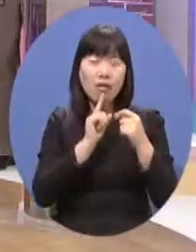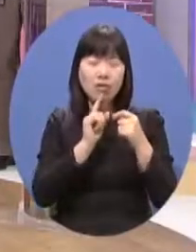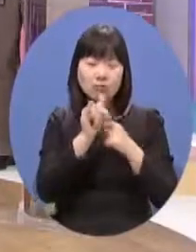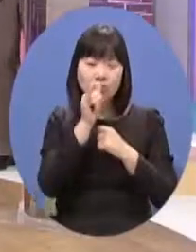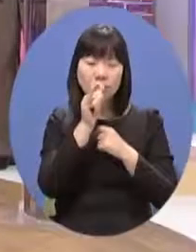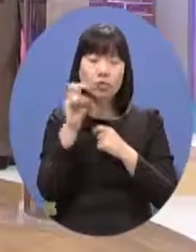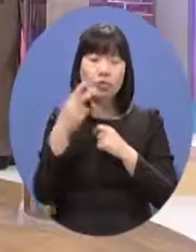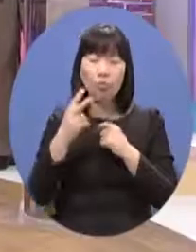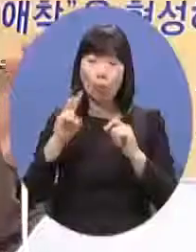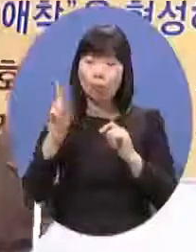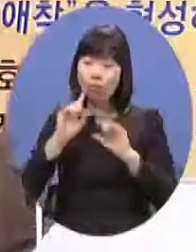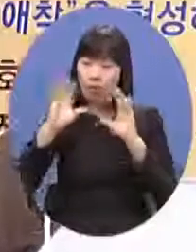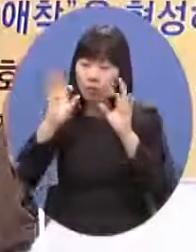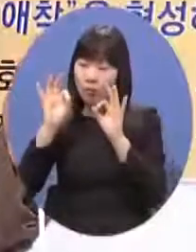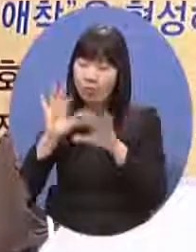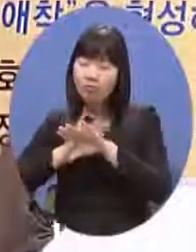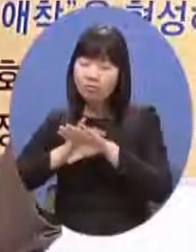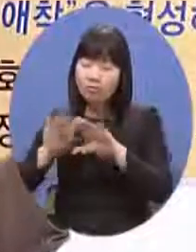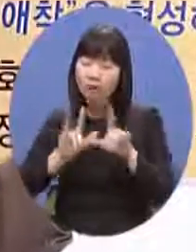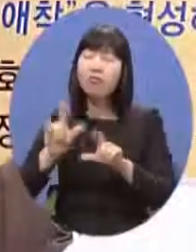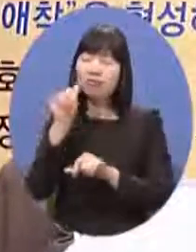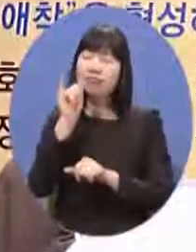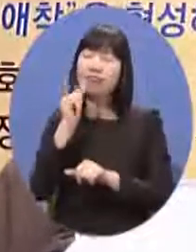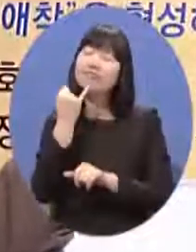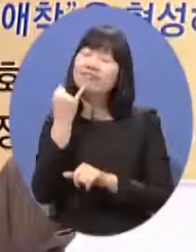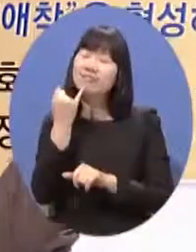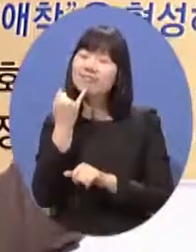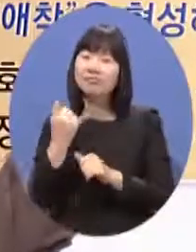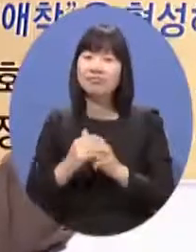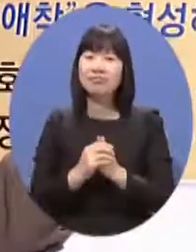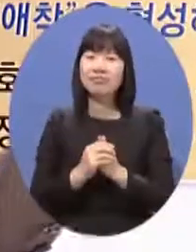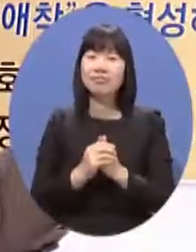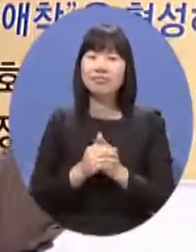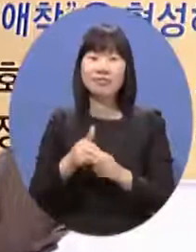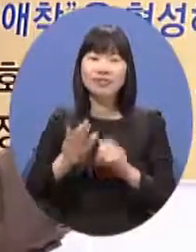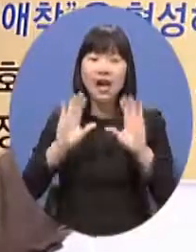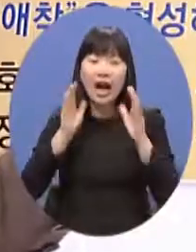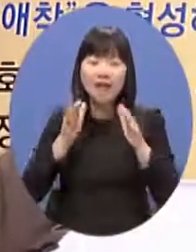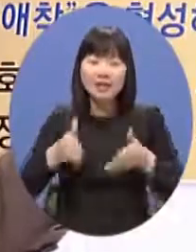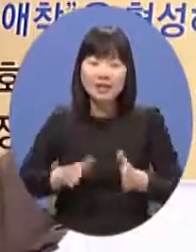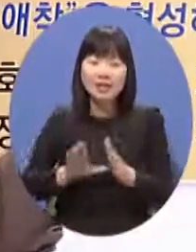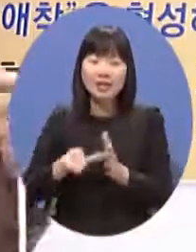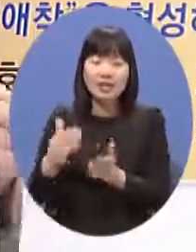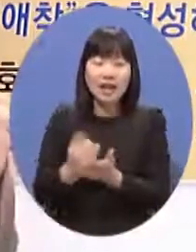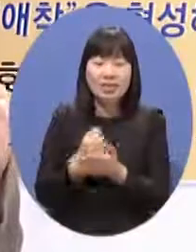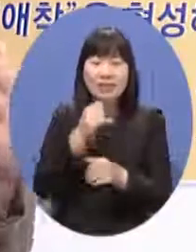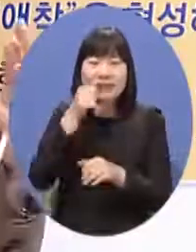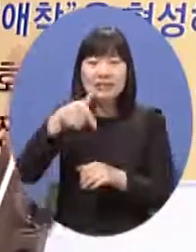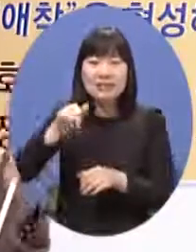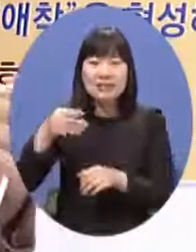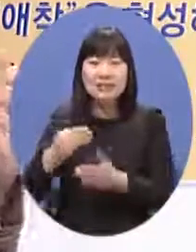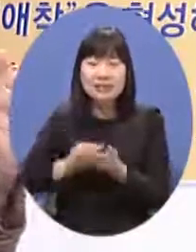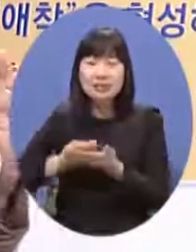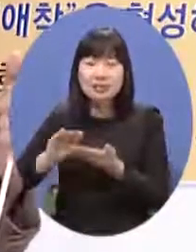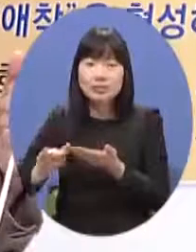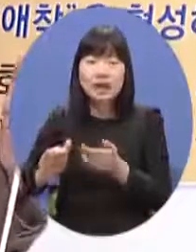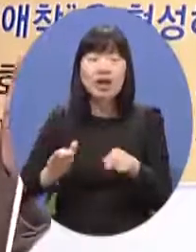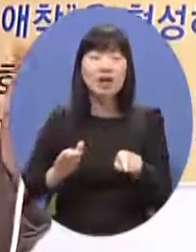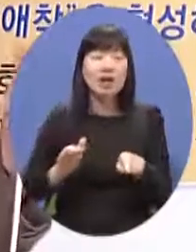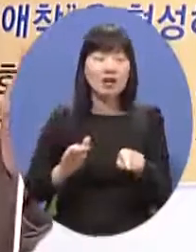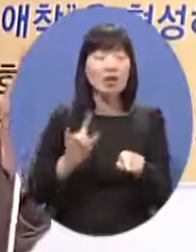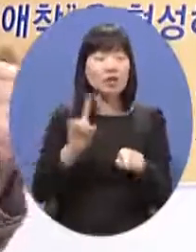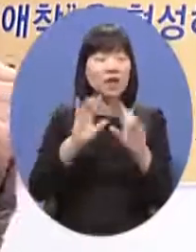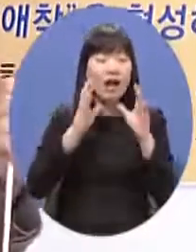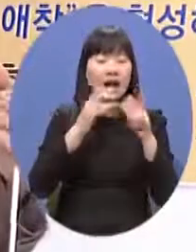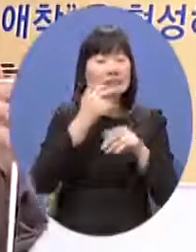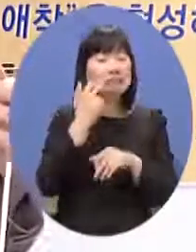있고 또 어떤 아이들은 보는데 잘 지낸다는 아이들이 있거든요. 맞아요. 근데 그거는 아이의 기질이에요. 어떤 아이들은 그걸 훨씬 더 큰 스트레스로